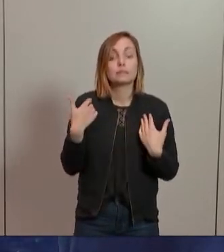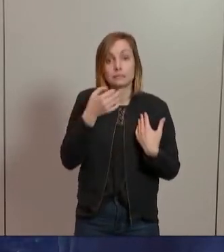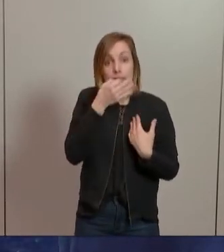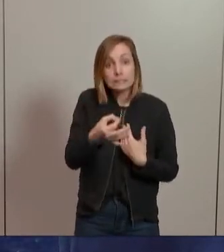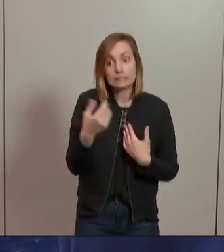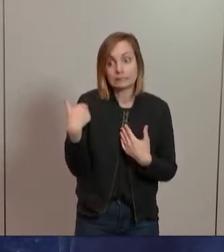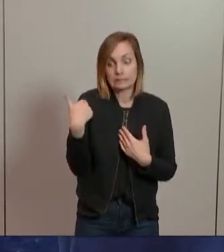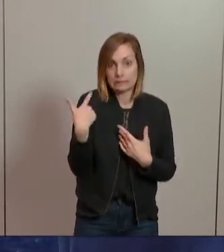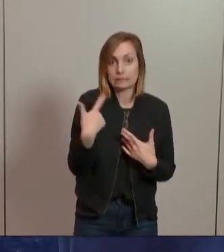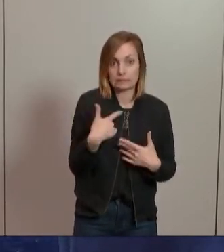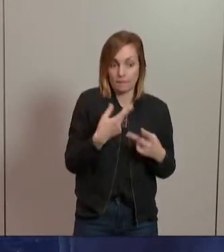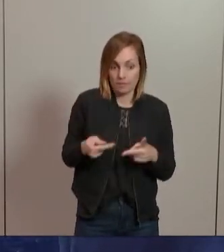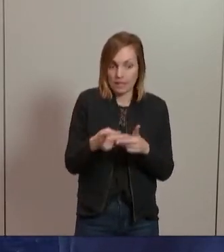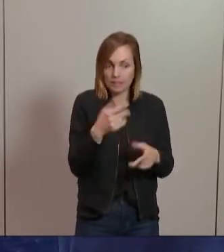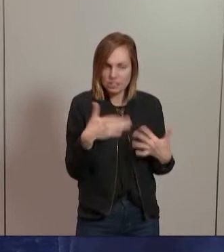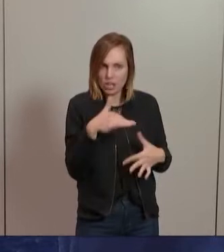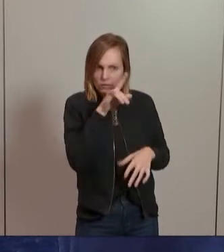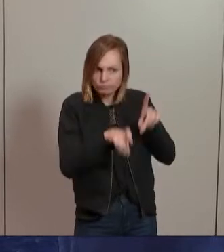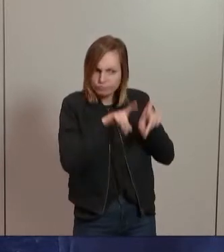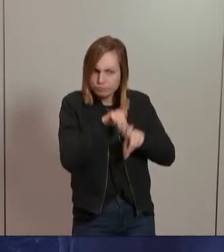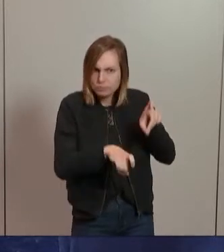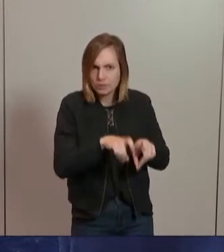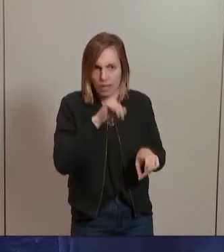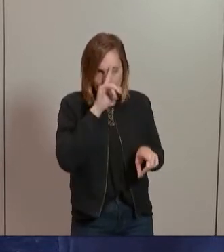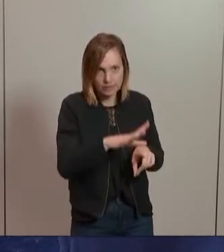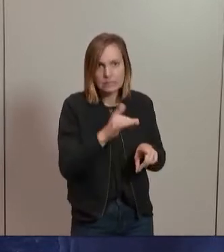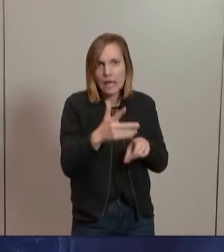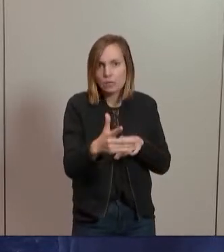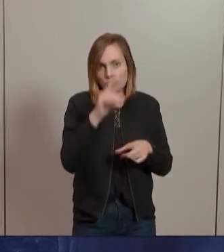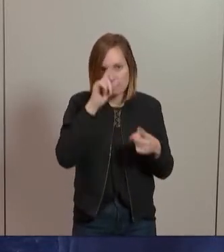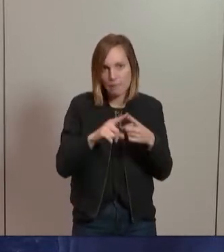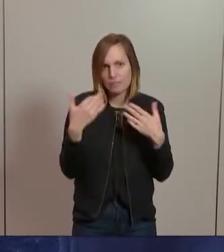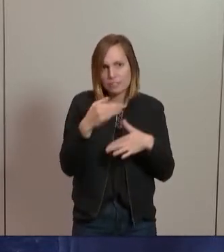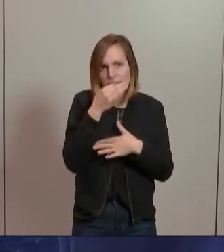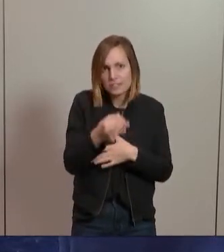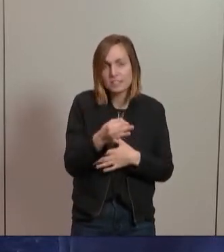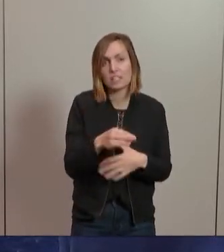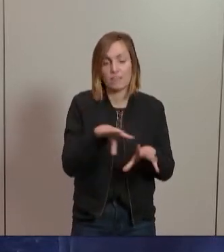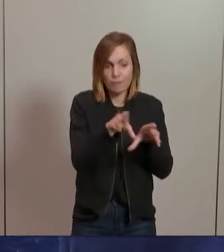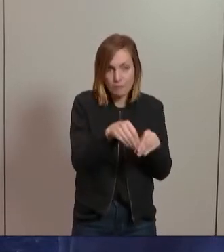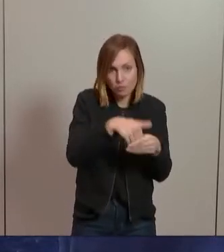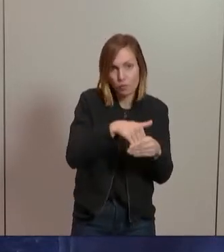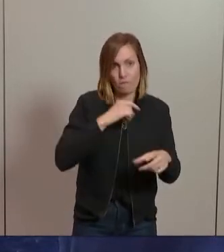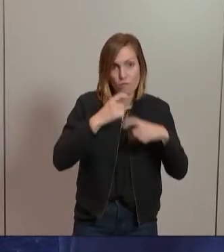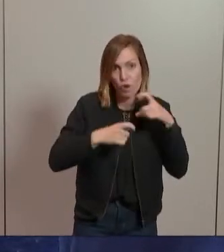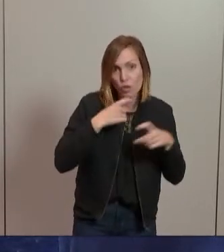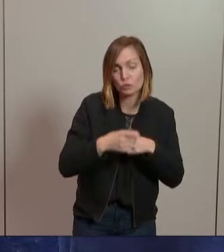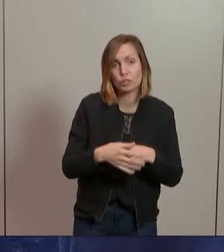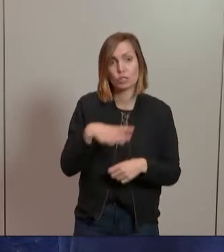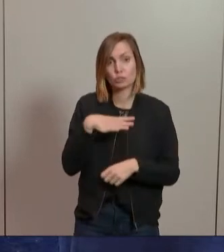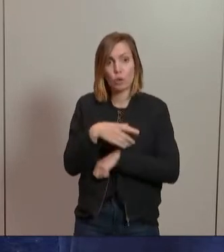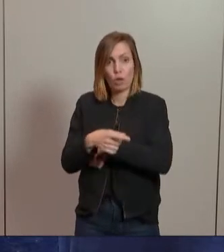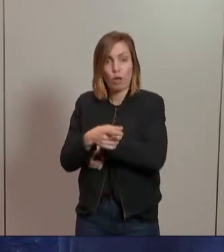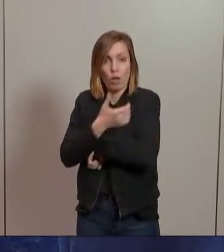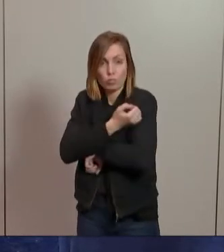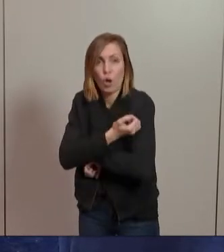leurs priorités. Parmi les thèmes qui ont été évoqués, j'en citerai juste quelques-uns, les violences intrafamiliales, l'insécurité liée au trafic de stupéfiants,